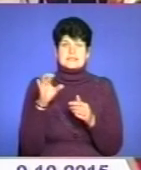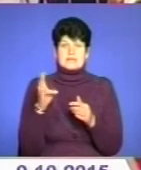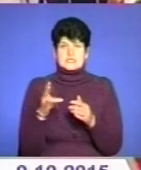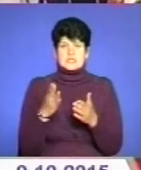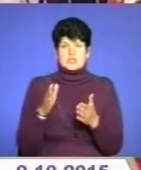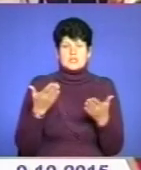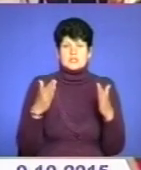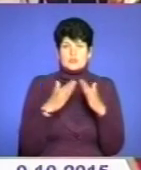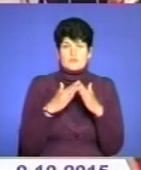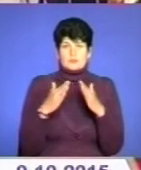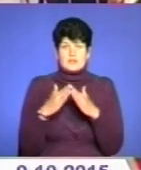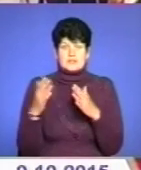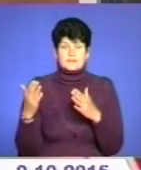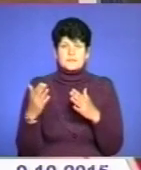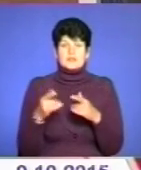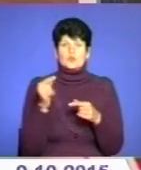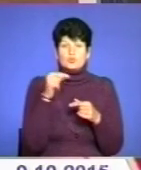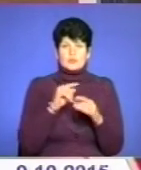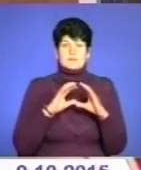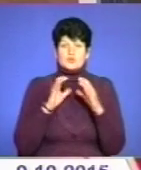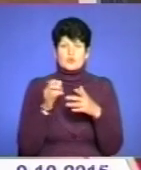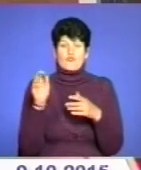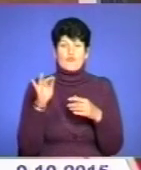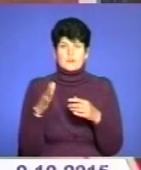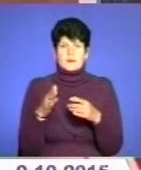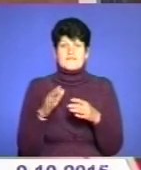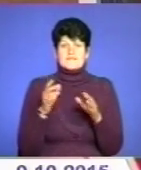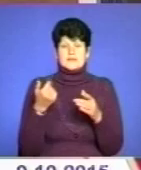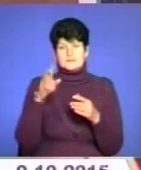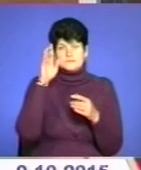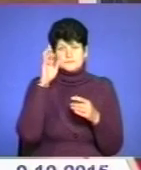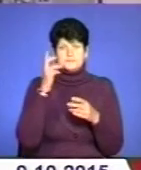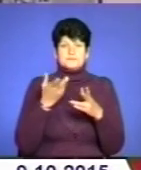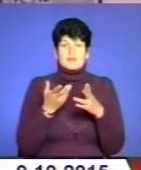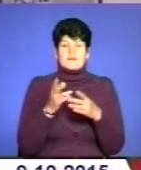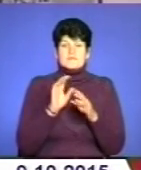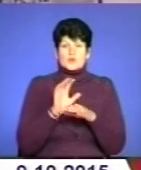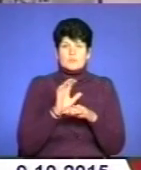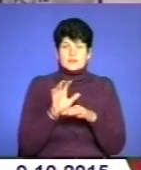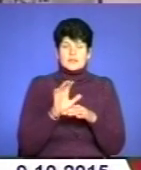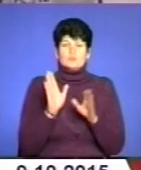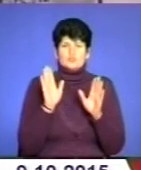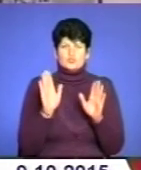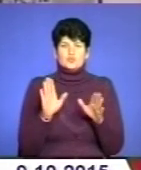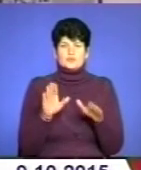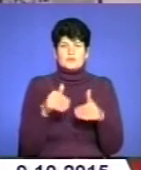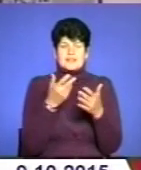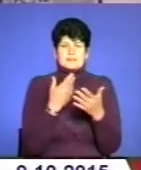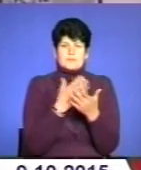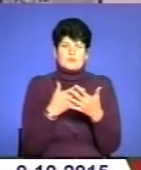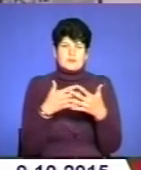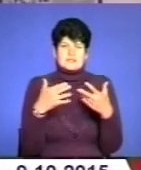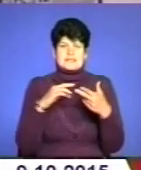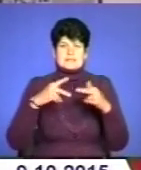житлових будинків. Відтак, на міжнародному форумі вітчизняні та зарубіжні виробники презентують власні продукти альтернативних